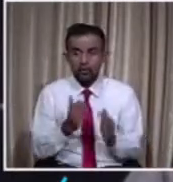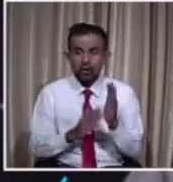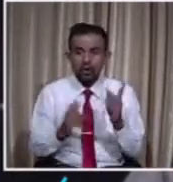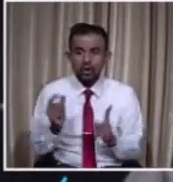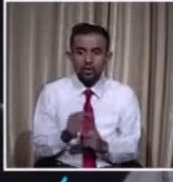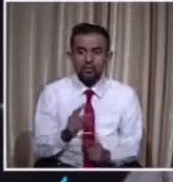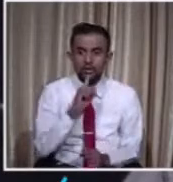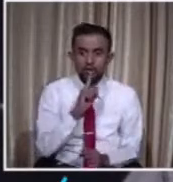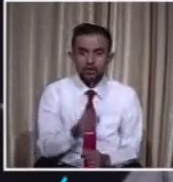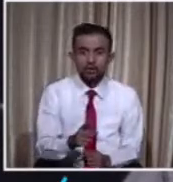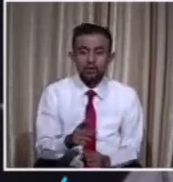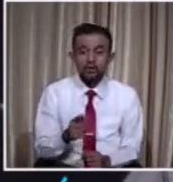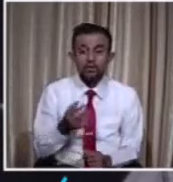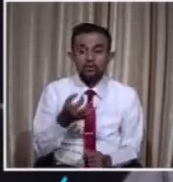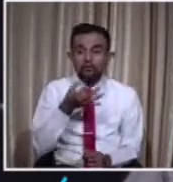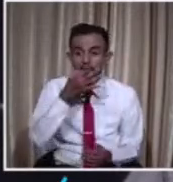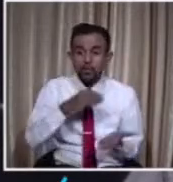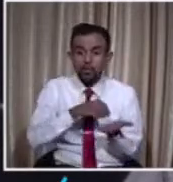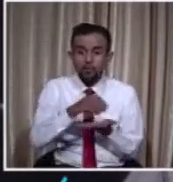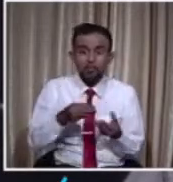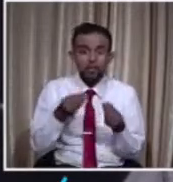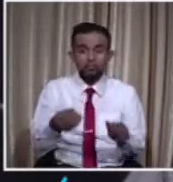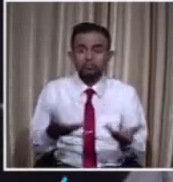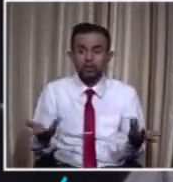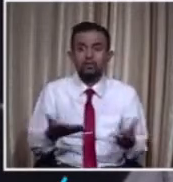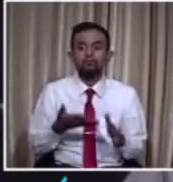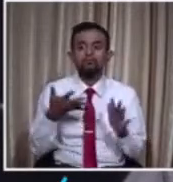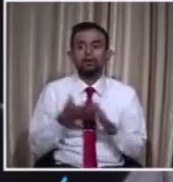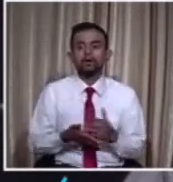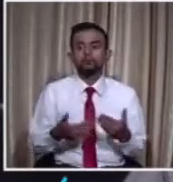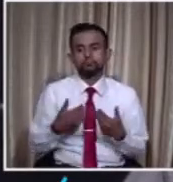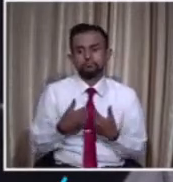කියනවා රසායනික පහර පොහොර නොදීම වරදක්ලු